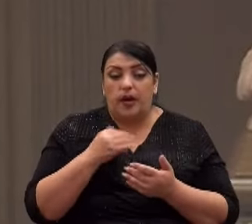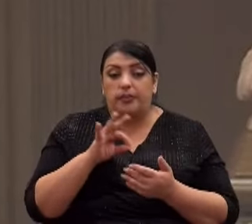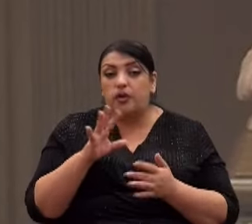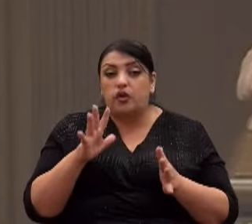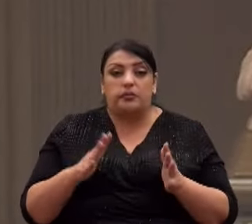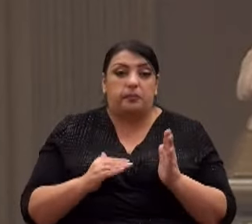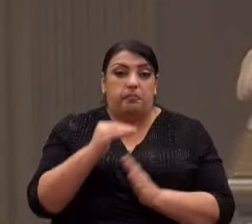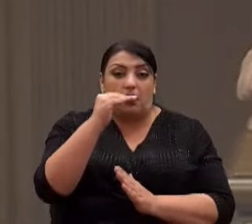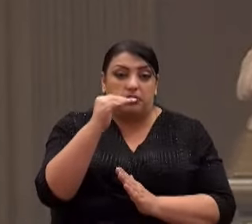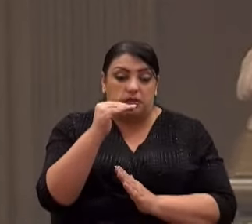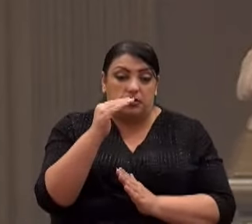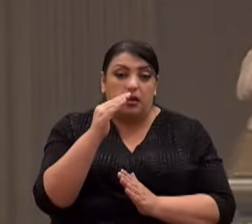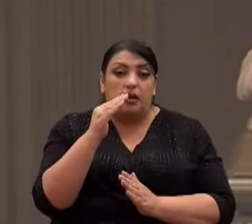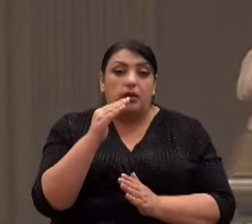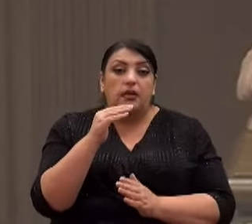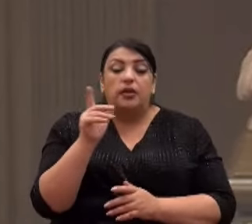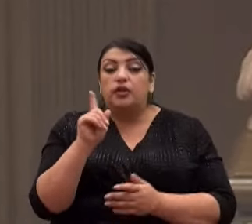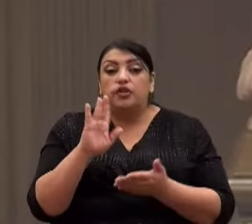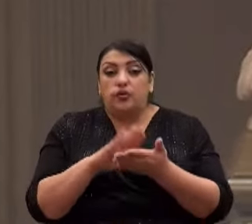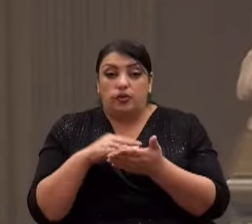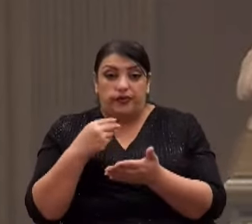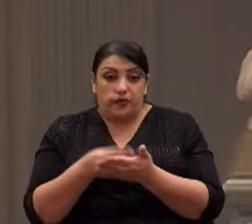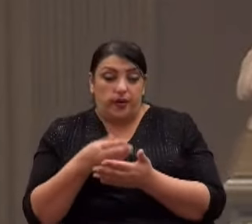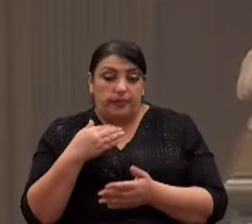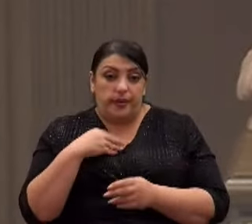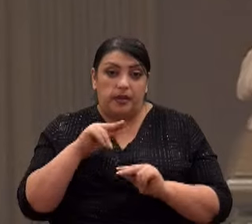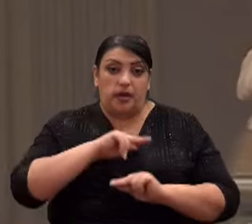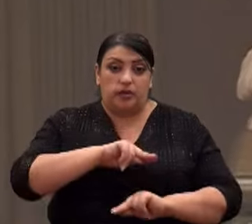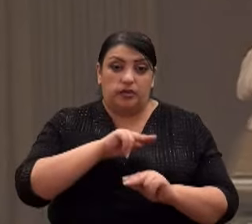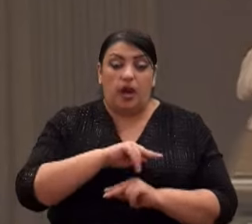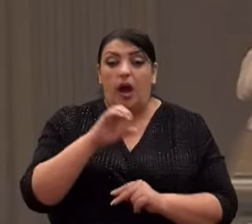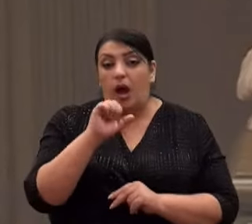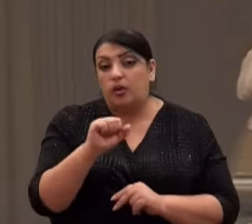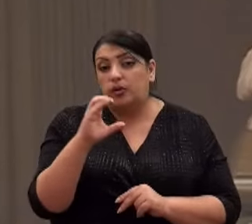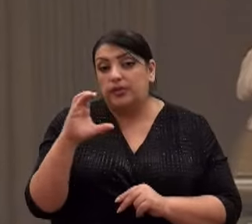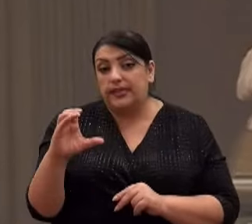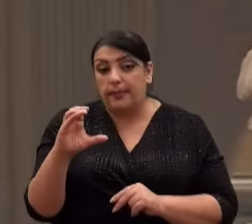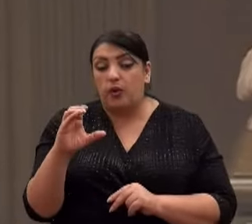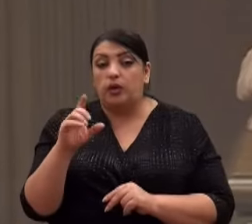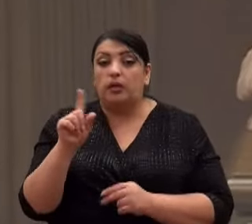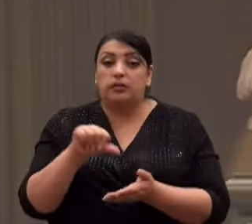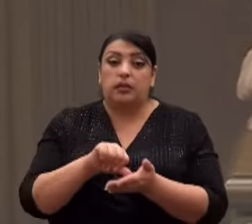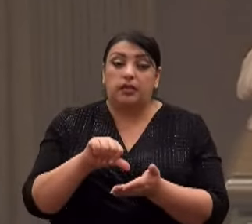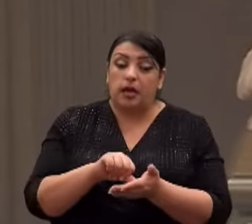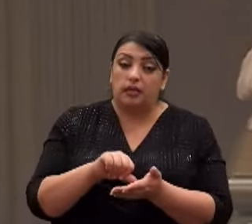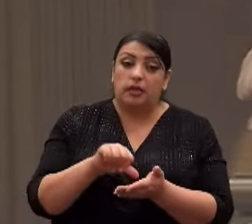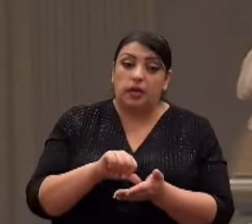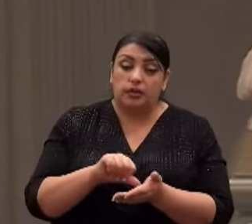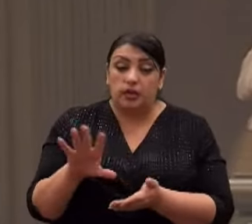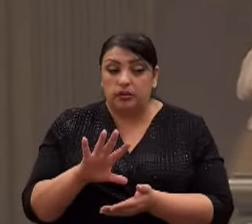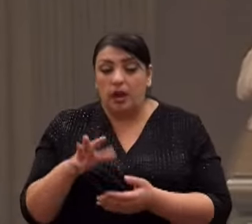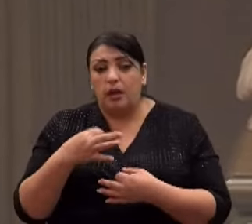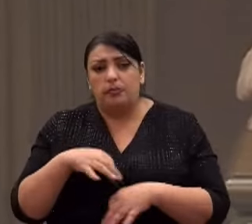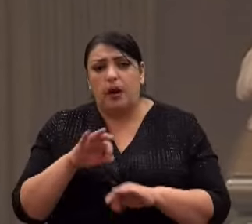ունեն։ Ինչ վերաբերում է մեր գործընկերոջ Աշոտ Սիմոնյանի ներկայանալ չներկայանալուն,